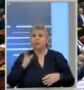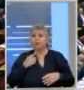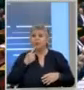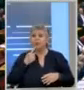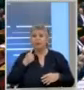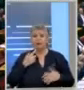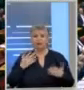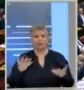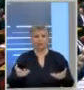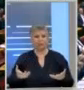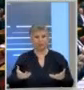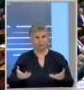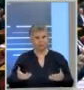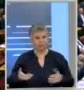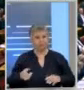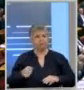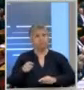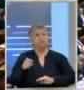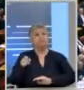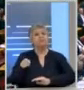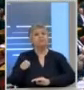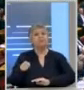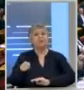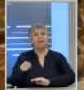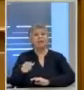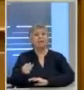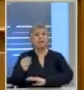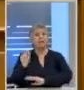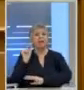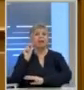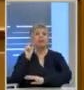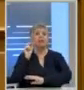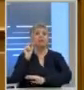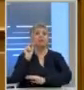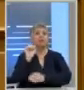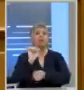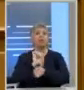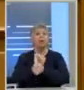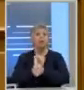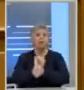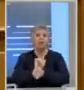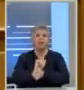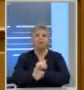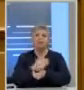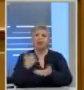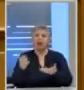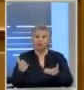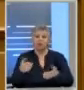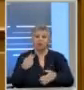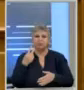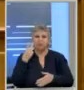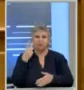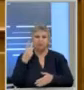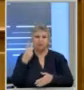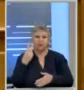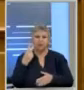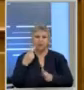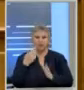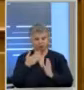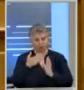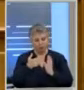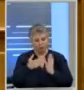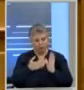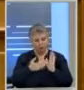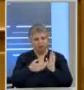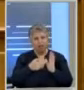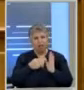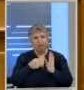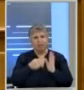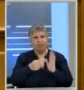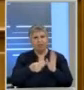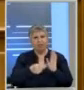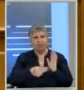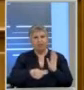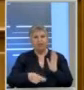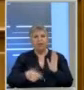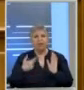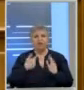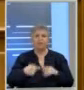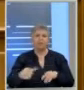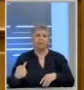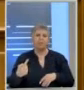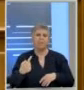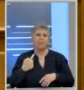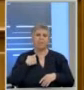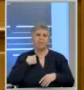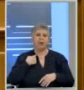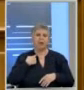Σε όσα υποσχεθήκατε, αποτύχατε, κυρίες και κύριοι του ΣΥΡΙΖΑ. Αποτύχατε